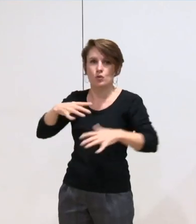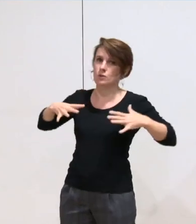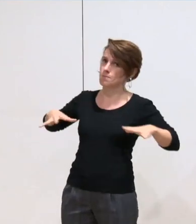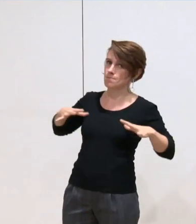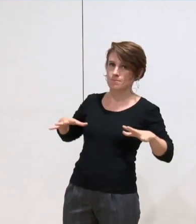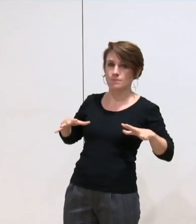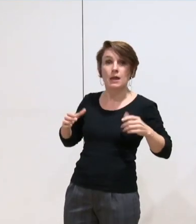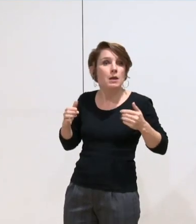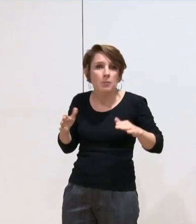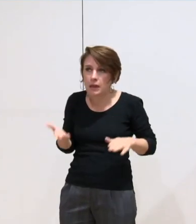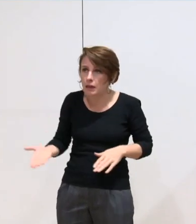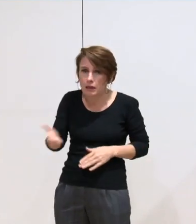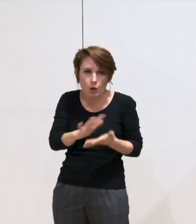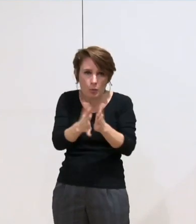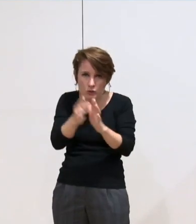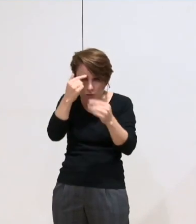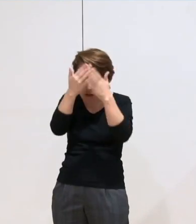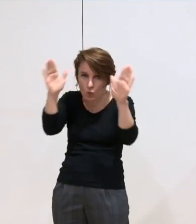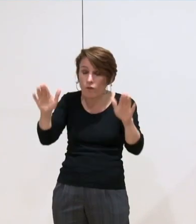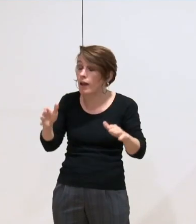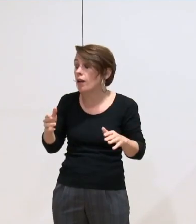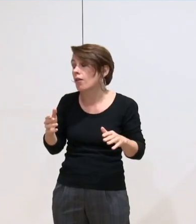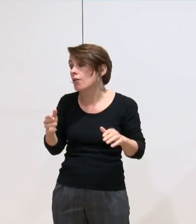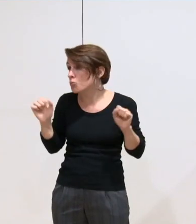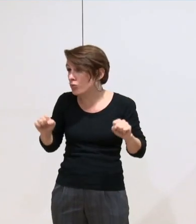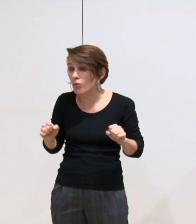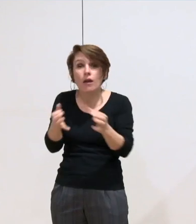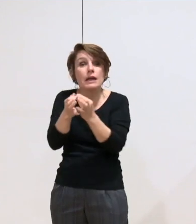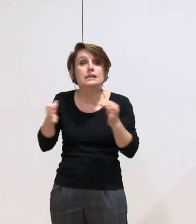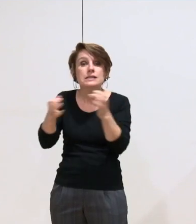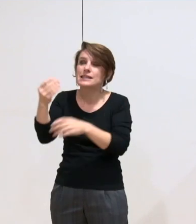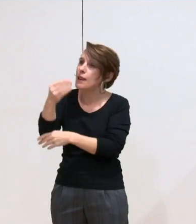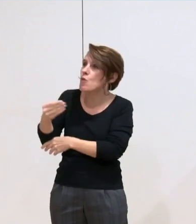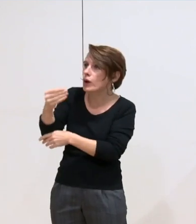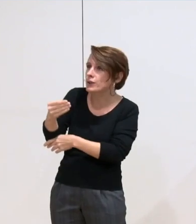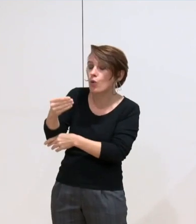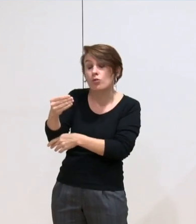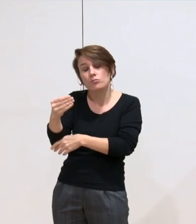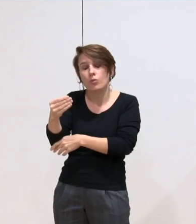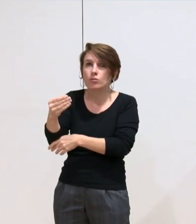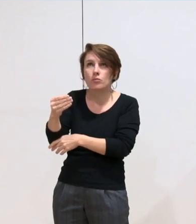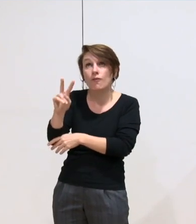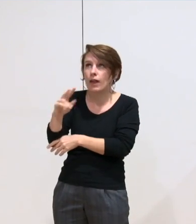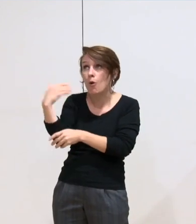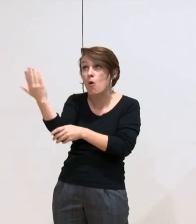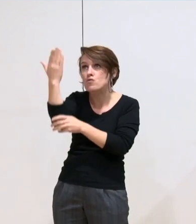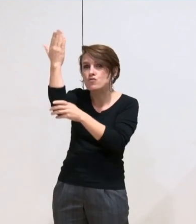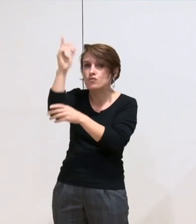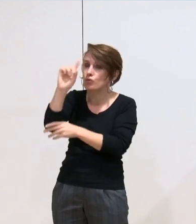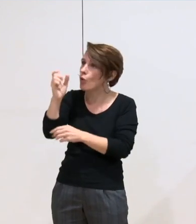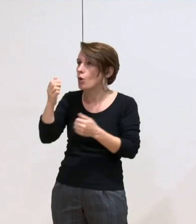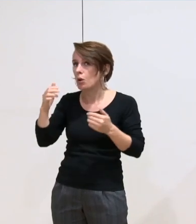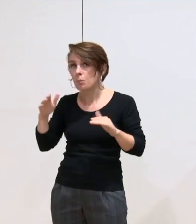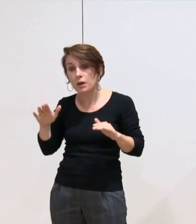les associations le font déjà très bien. La salle Moriot est dans un état, certes, dans son jus, comme on peut dire, mais je crois que